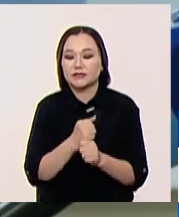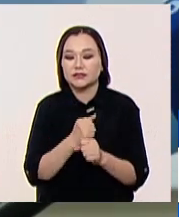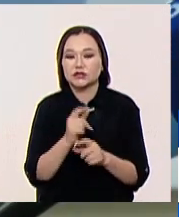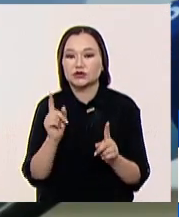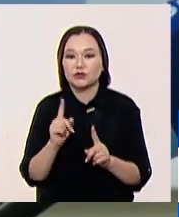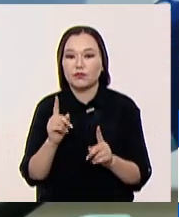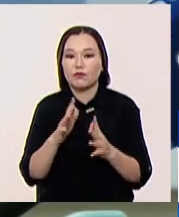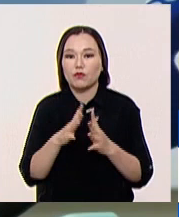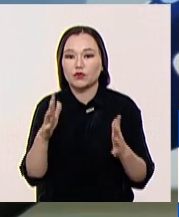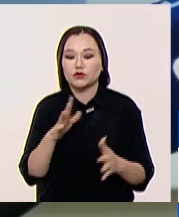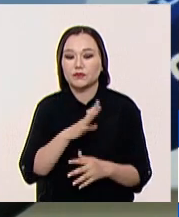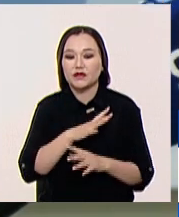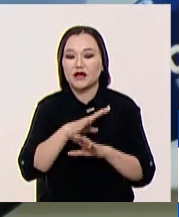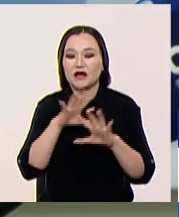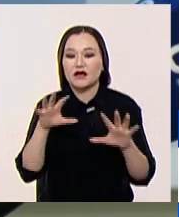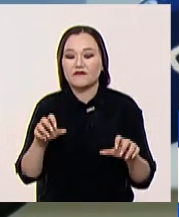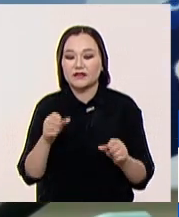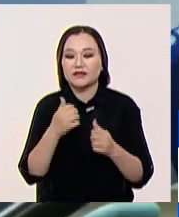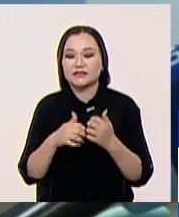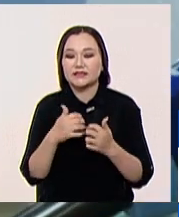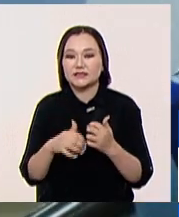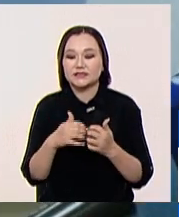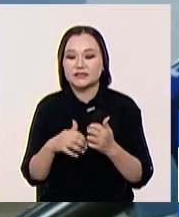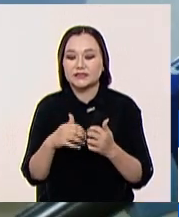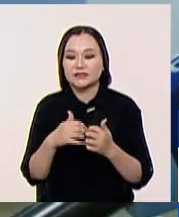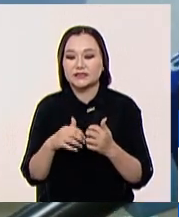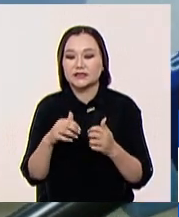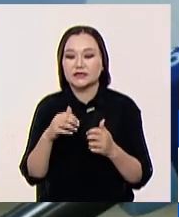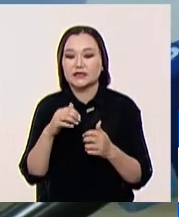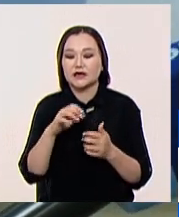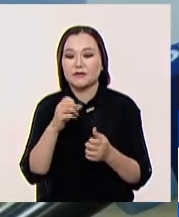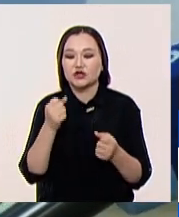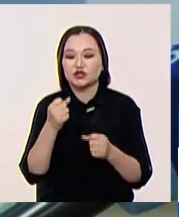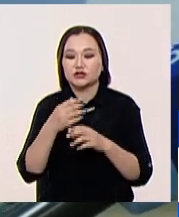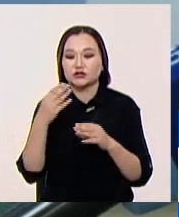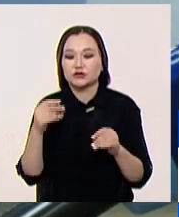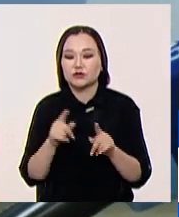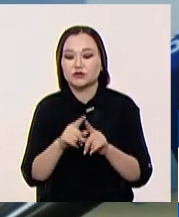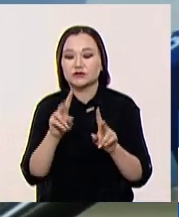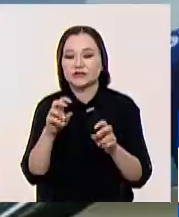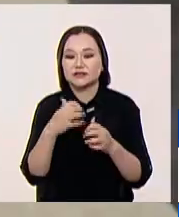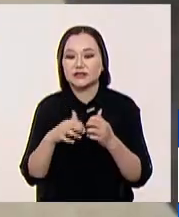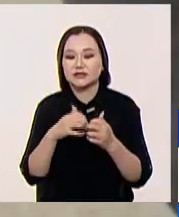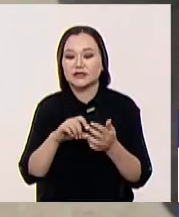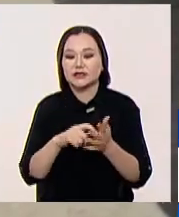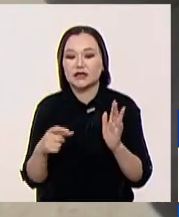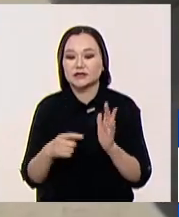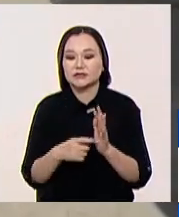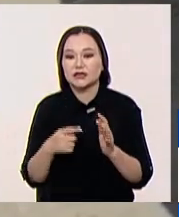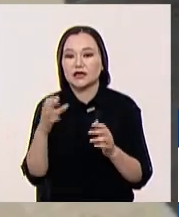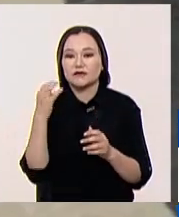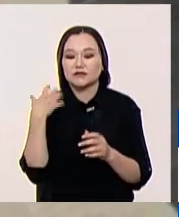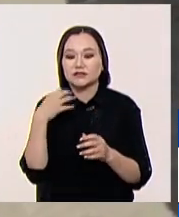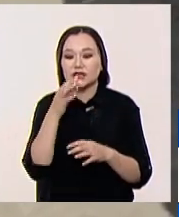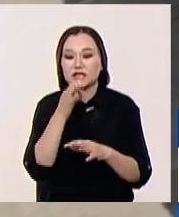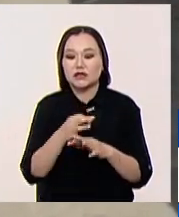того, чтобы больше был охват среди категории автомобилей такого, можно сказать, среднего класса. Да? Чиновники предполагают,